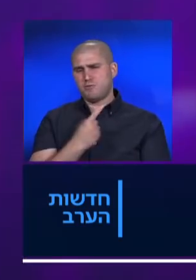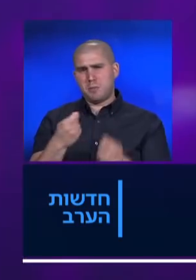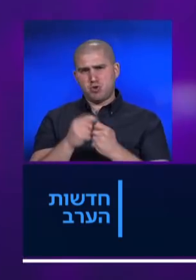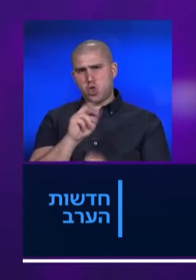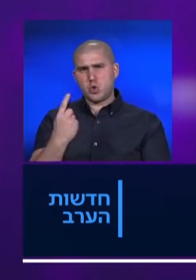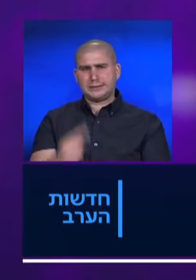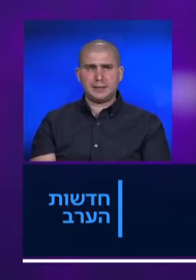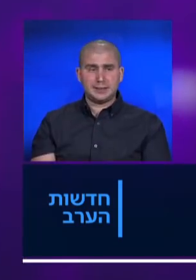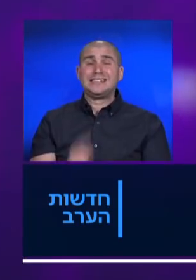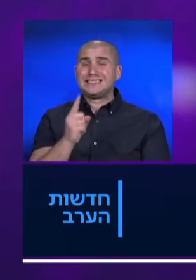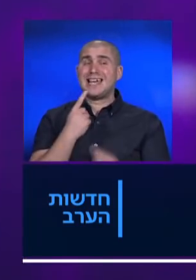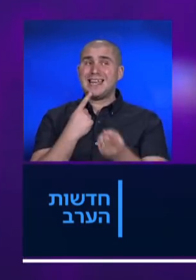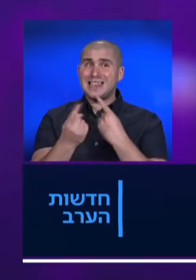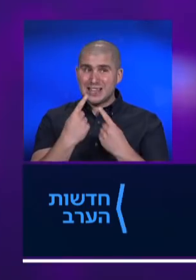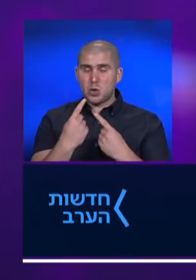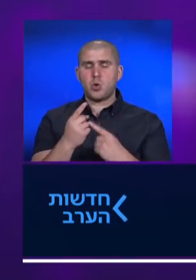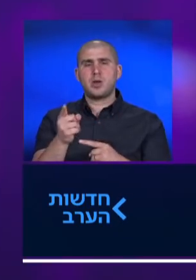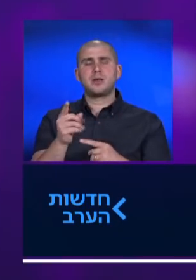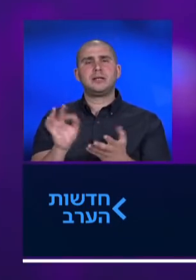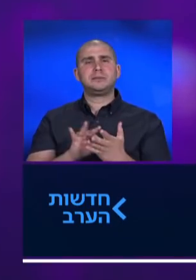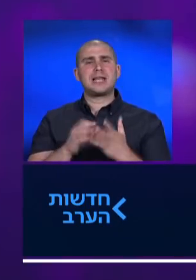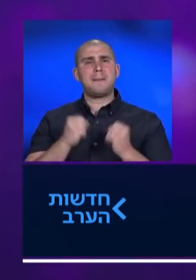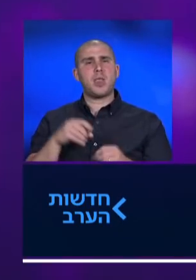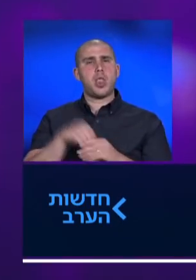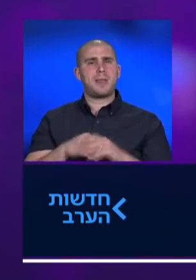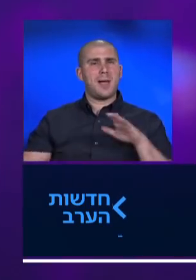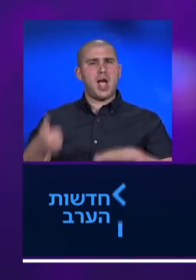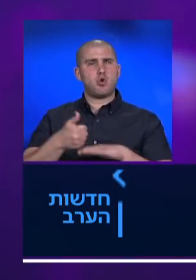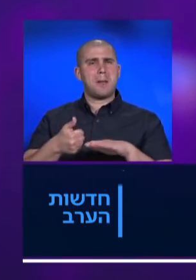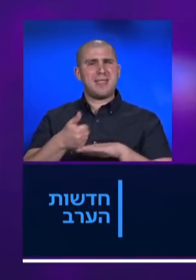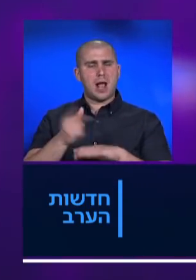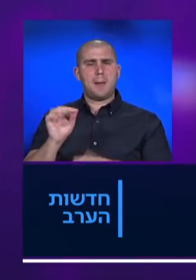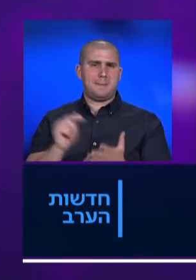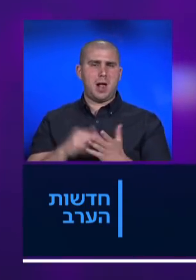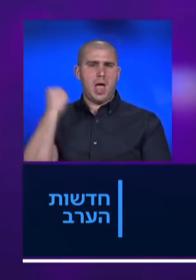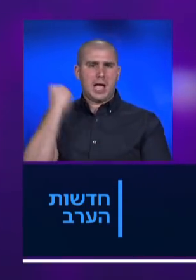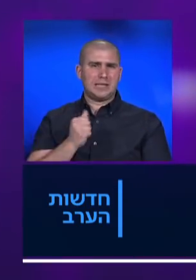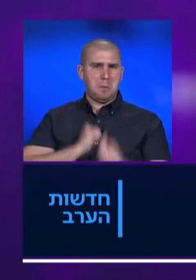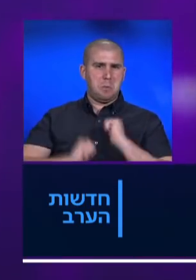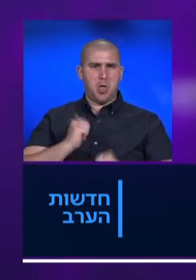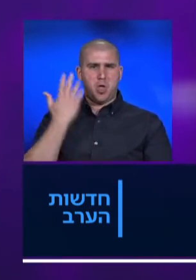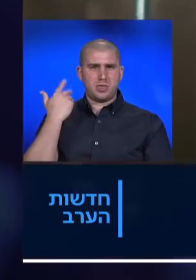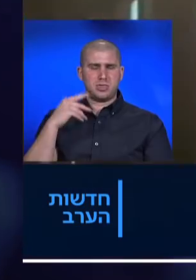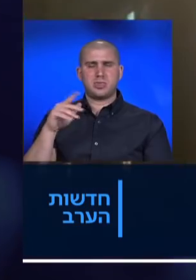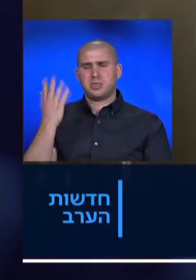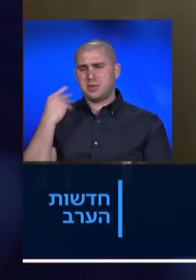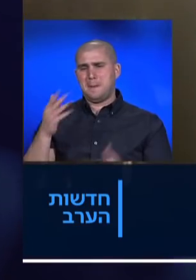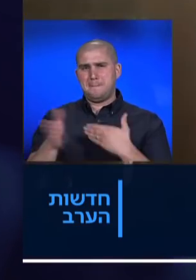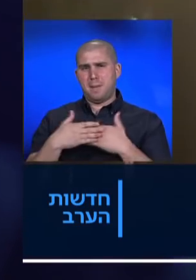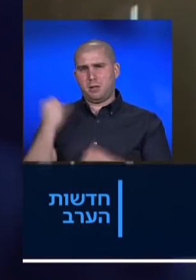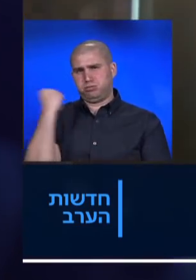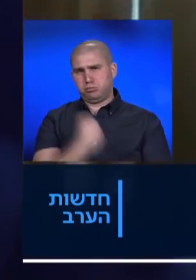דיון שיכנס המשרד לביטחון הפנים בראשות המנכ״ל בעקבות הרצח בחולון של מסטואל אלזה בידי בעלה. בכל